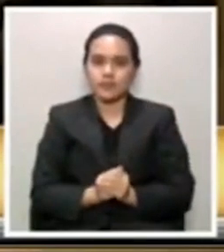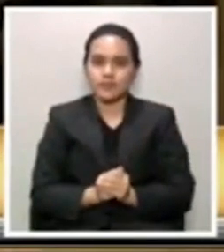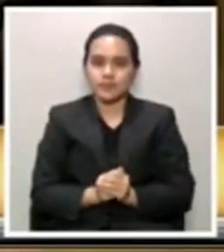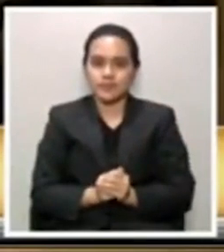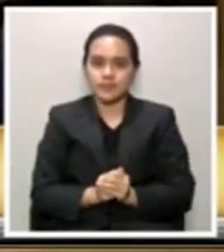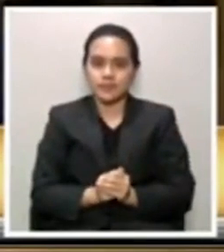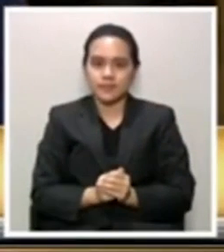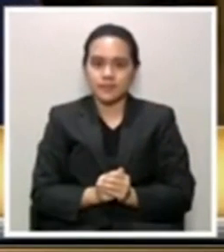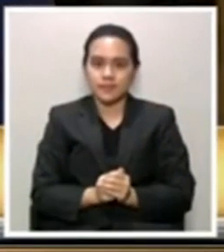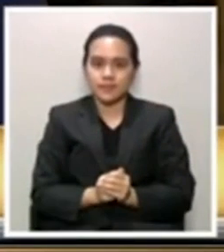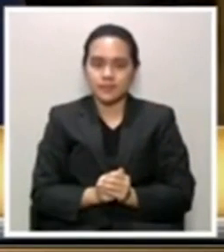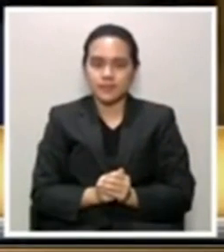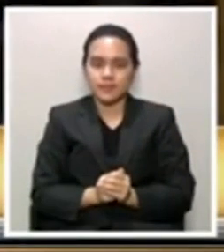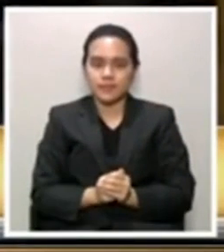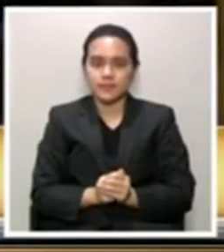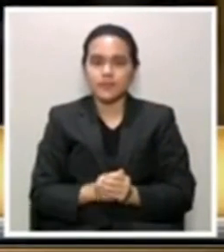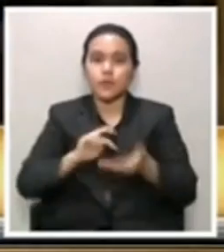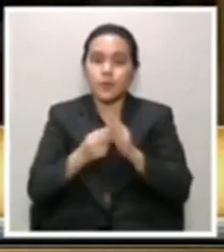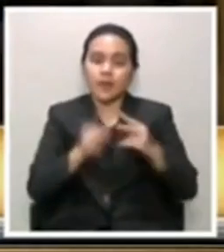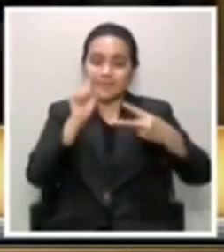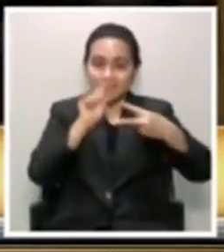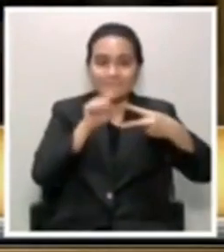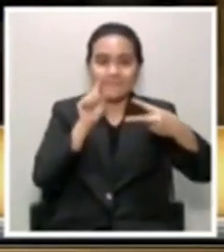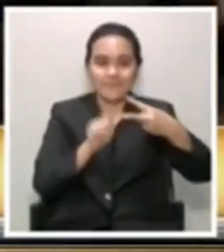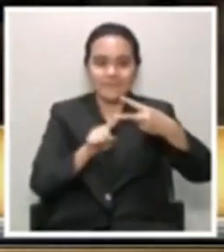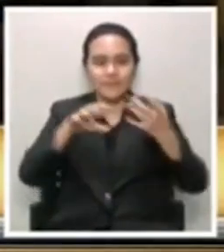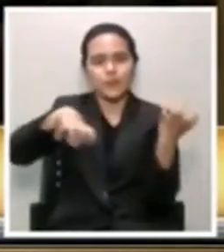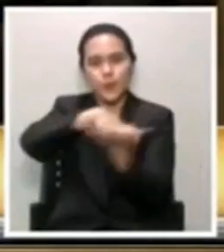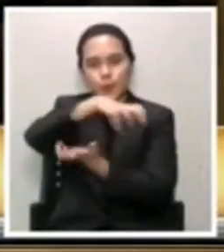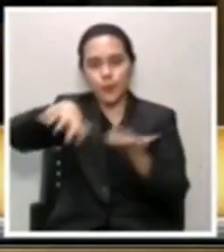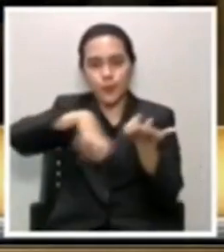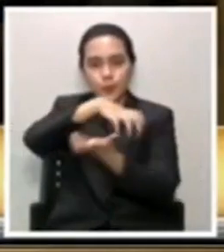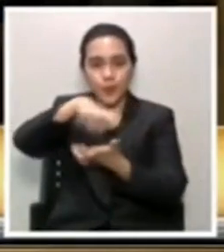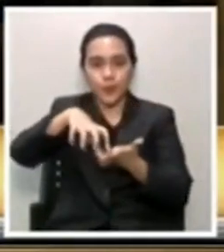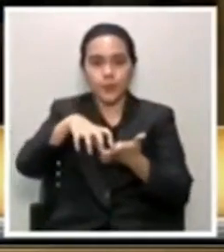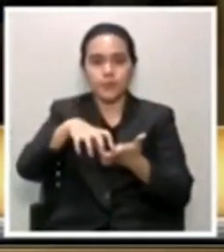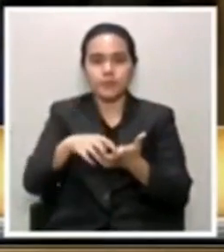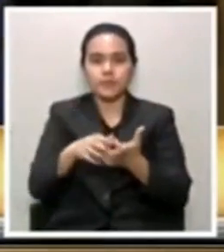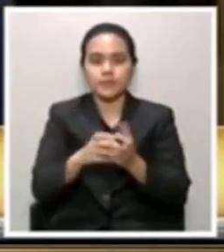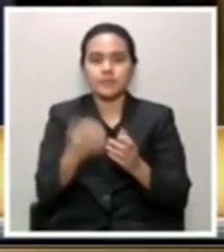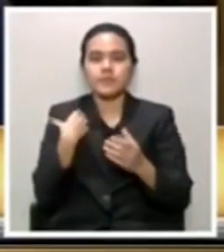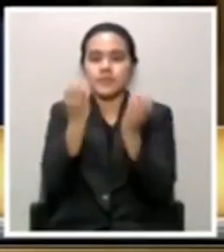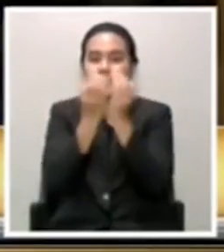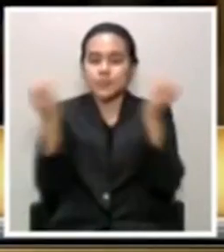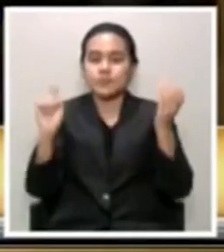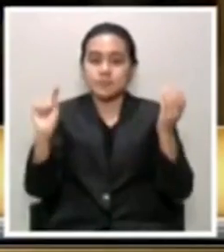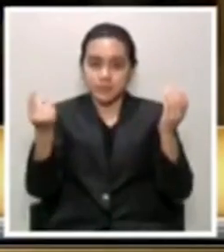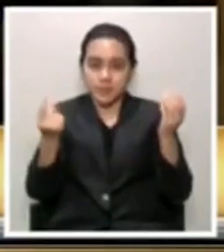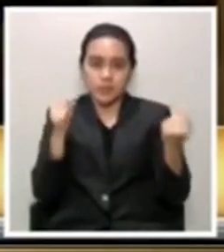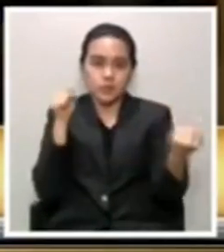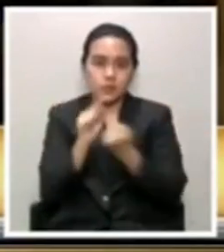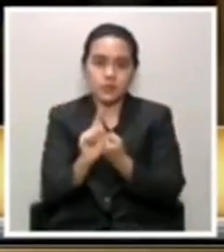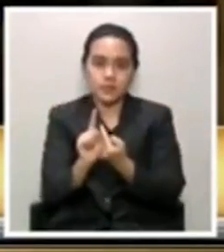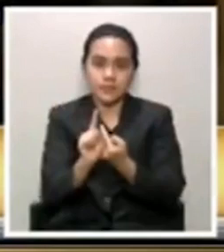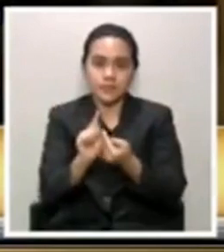ะครับจากความหมายในทางรูปแบบและความหมายในทางเนื้อหาผสมผสานกันเนี่ยนะครับรัฐธรรมนูญในยุคสมัยใหม่เนี่ยจึงกลายเป็น